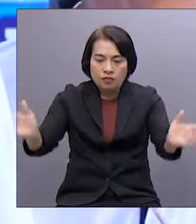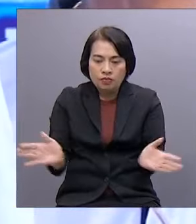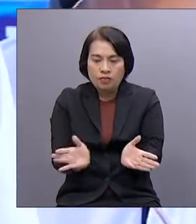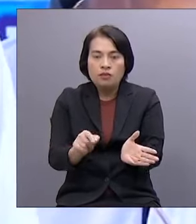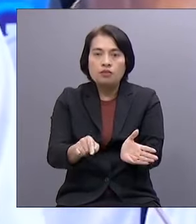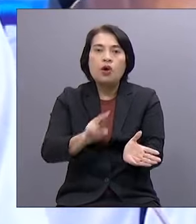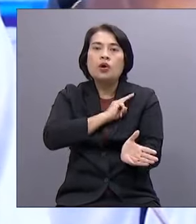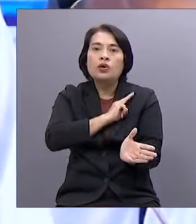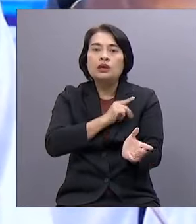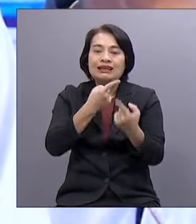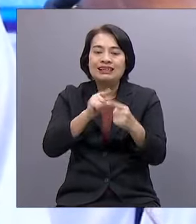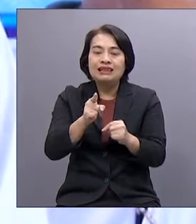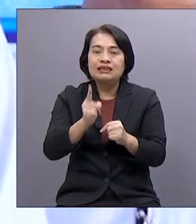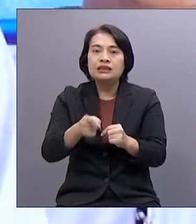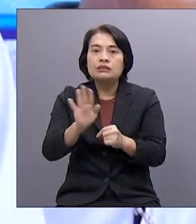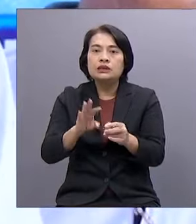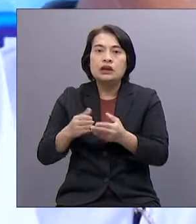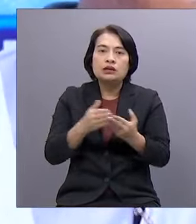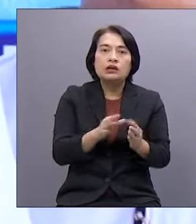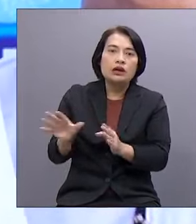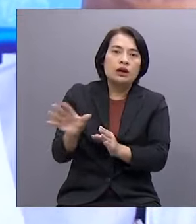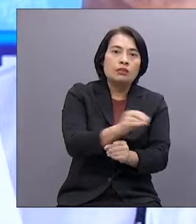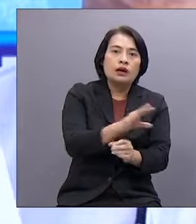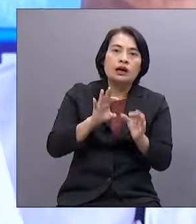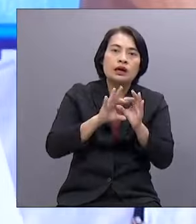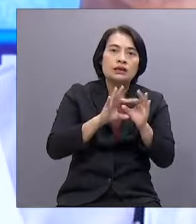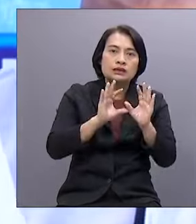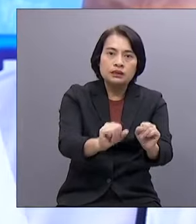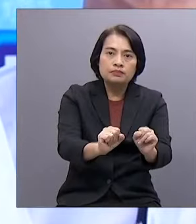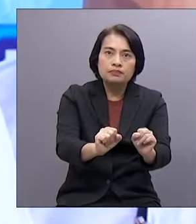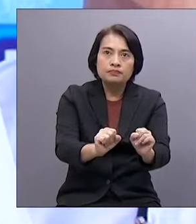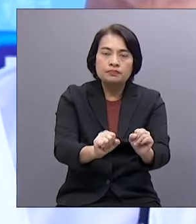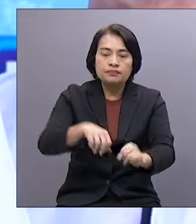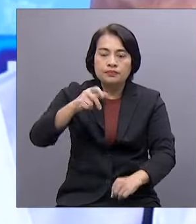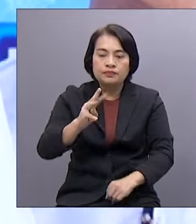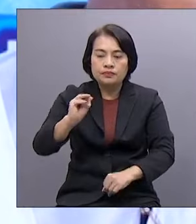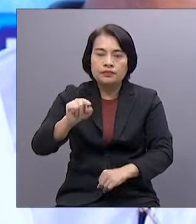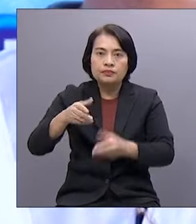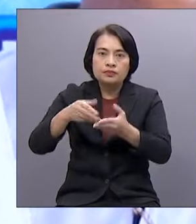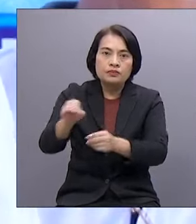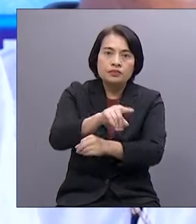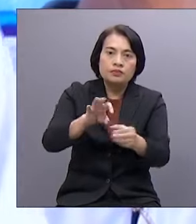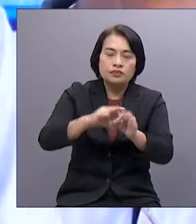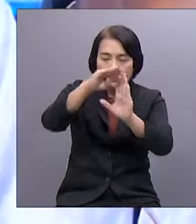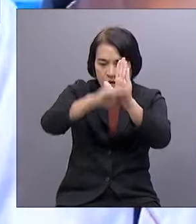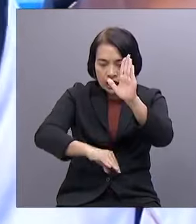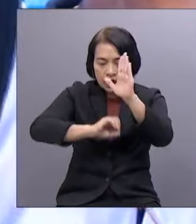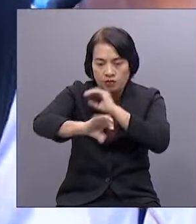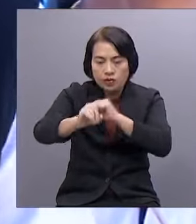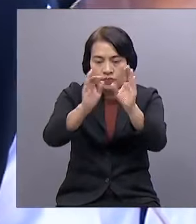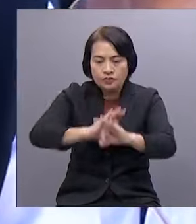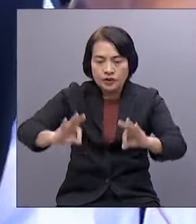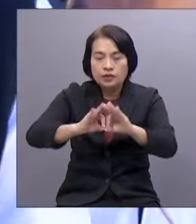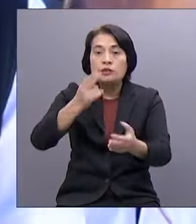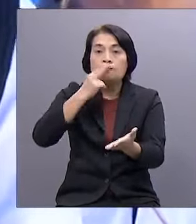วนำไปใช้ในที่จับสัตว์น้ำในแหล่งน้ำสาธารณะซึ่งกรมประมงได้ให้นโยบายเรื่องนี้สำคัญมากและมีหนังสือถึง